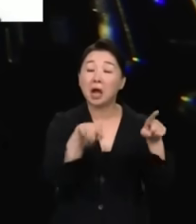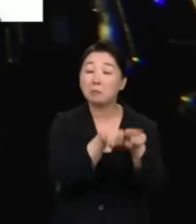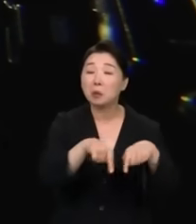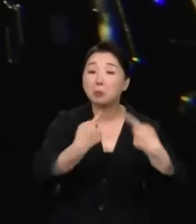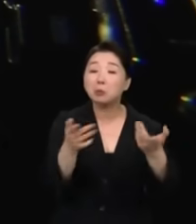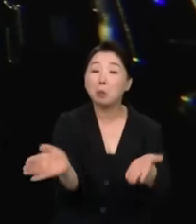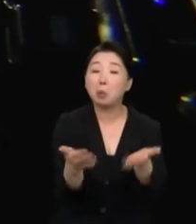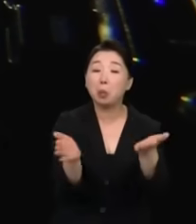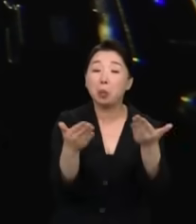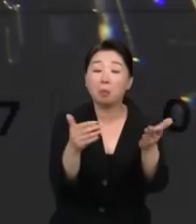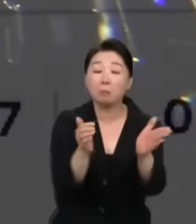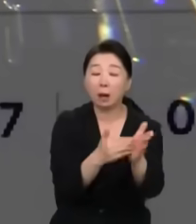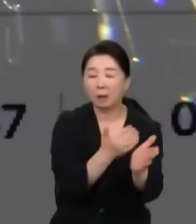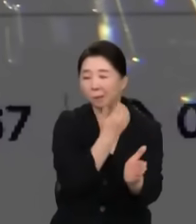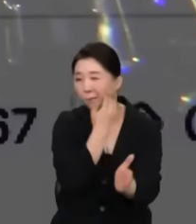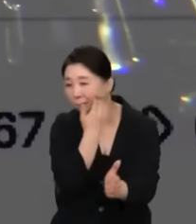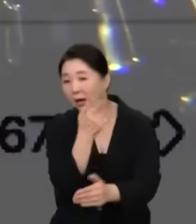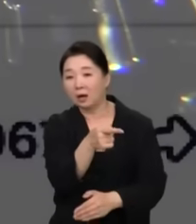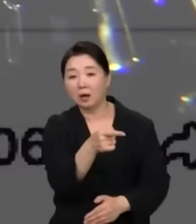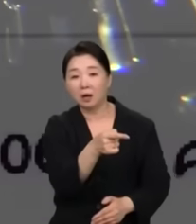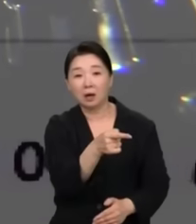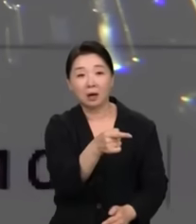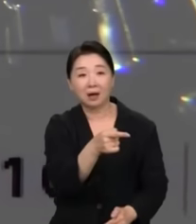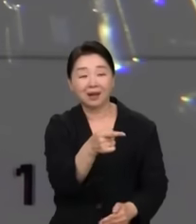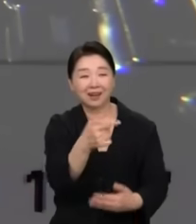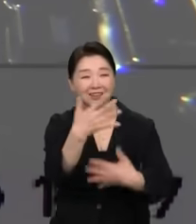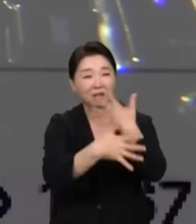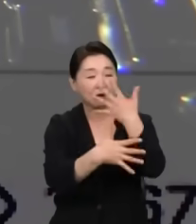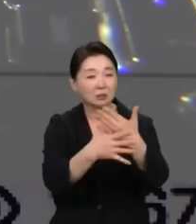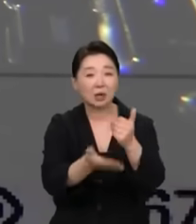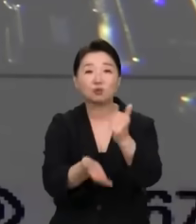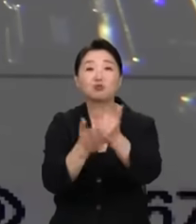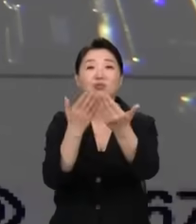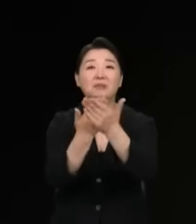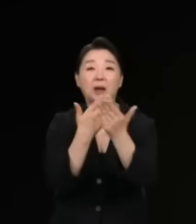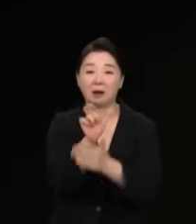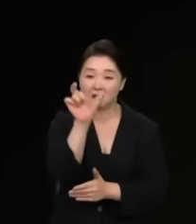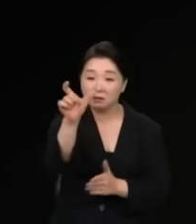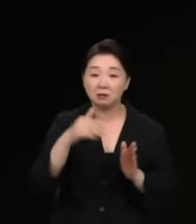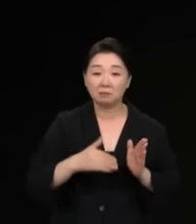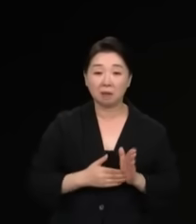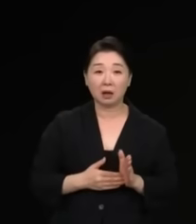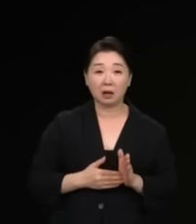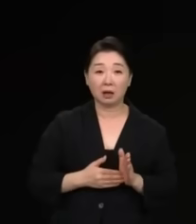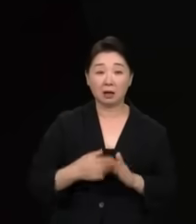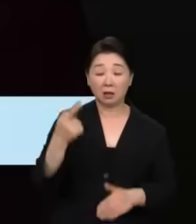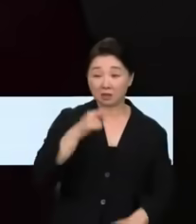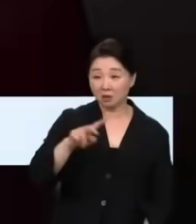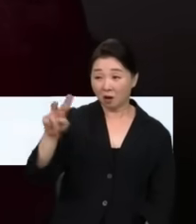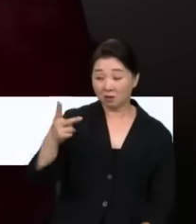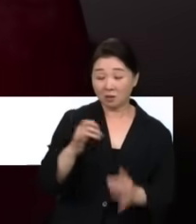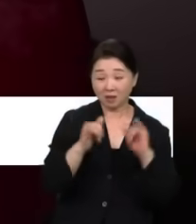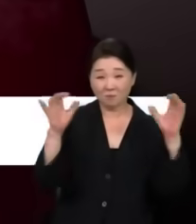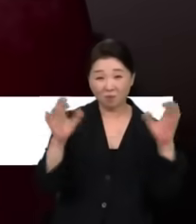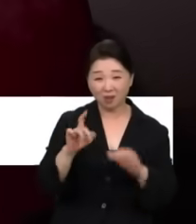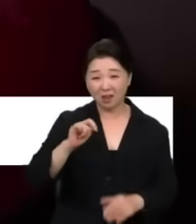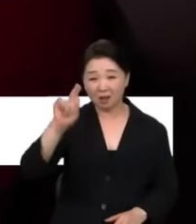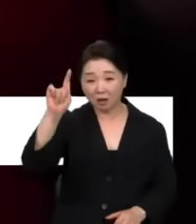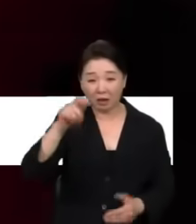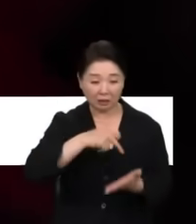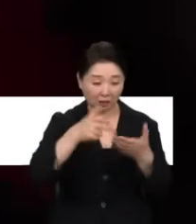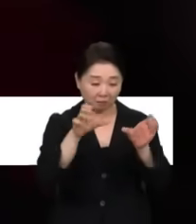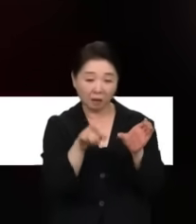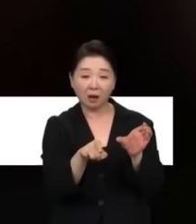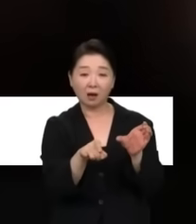요구했고, 수치심을 줄 수 있는 콘텐츠를 추천해달라는 글도 올라옵니다. 1,200여 명이 모인 텔레그램 단체